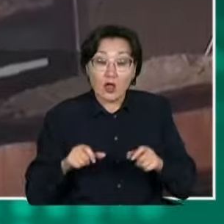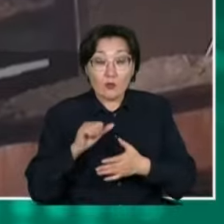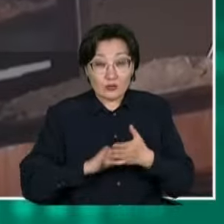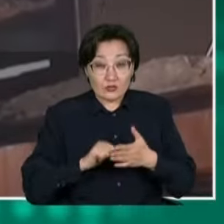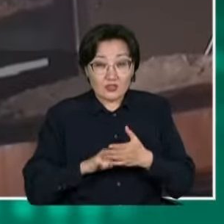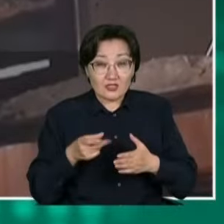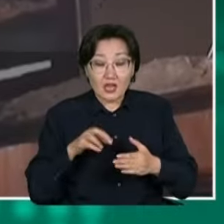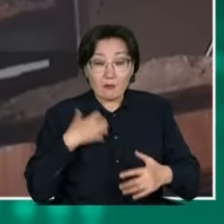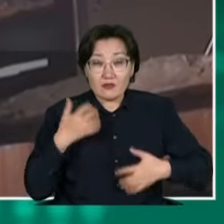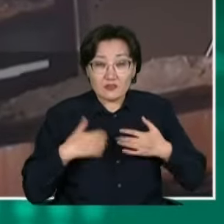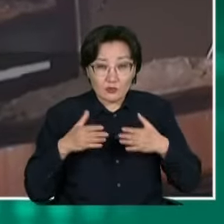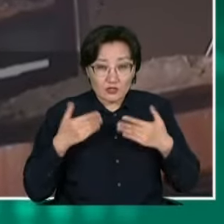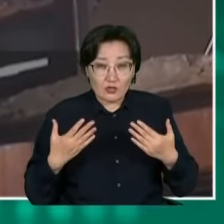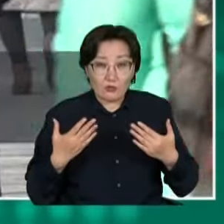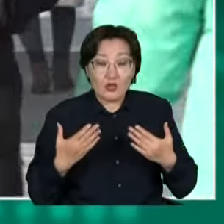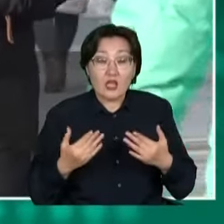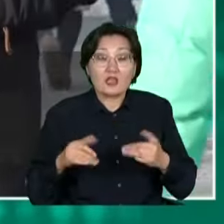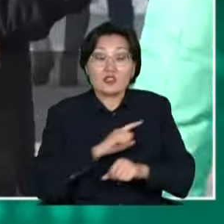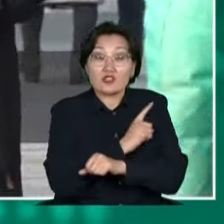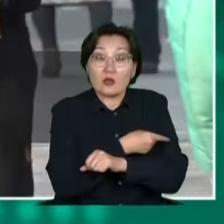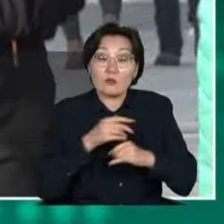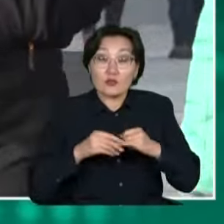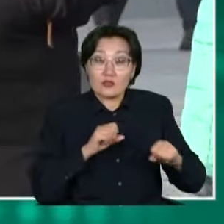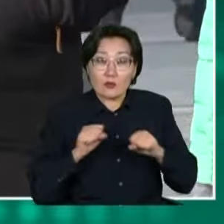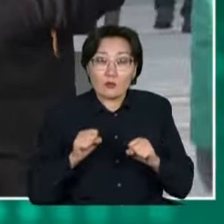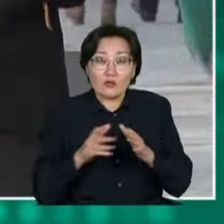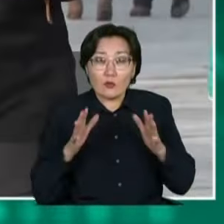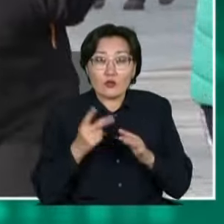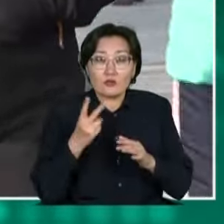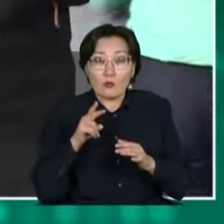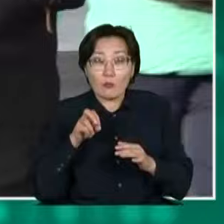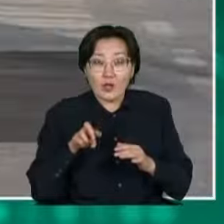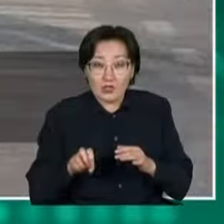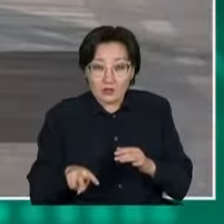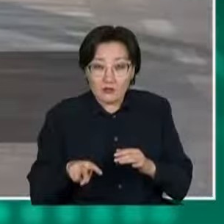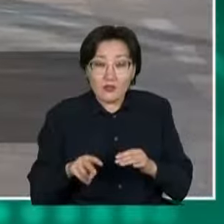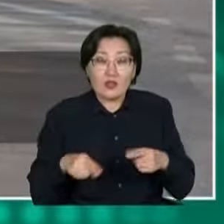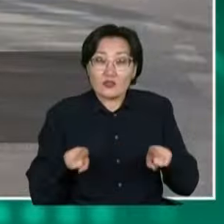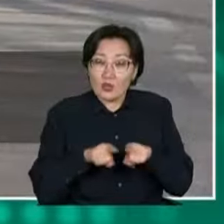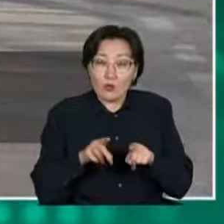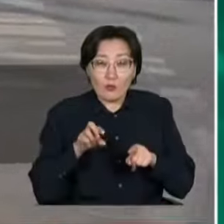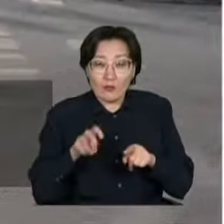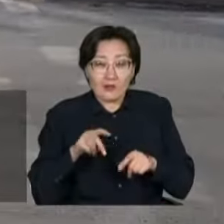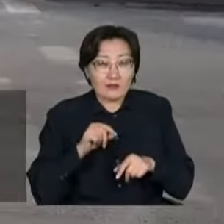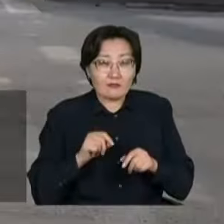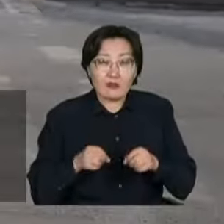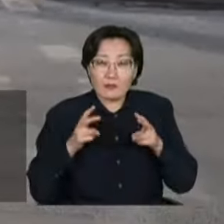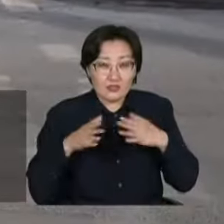для беспокойства нет, так как сила авторшоков не больше 2 баллов и не представляют опасности для города.